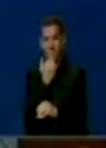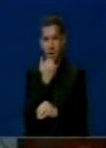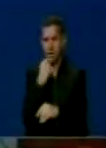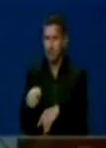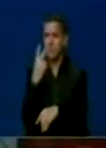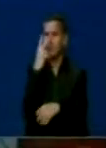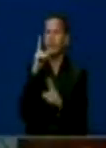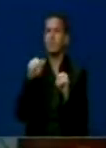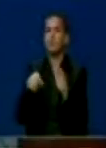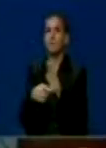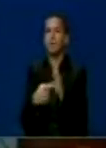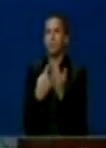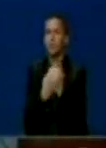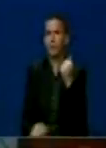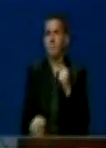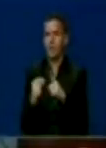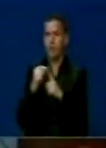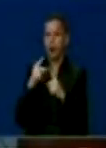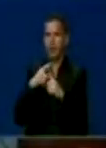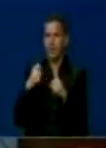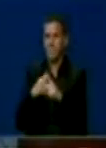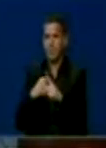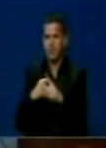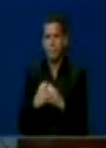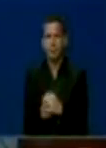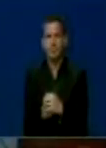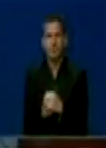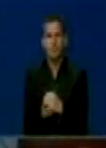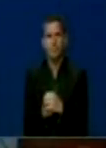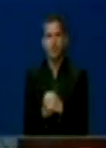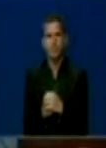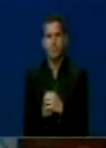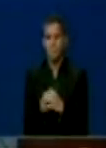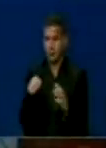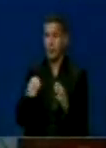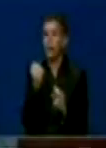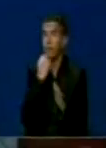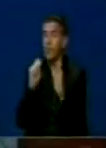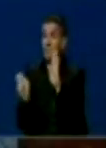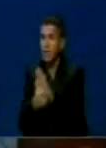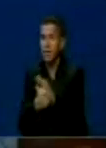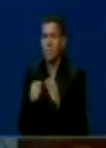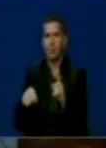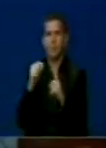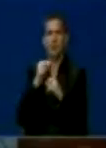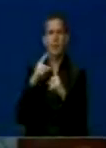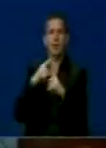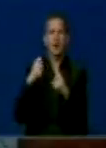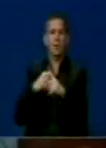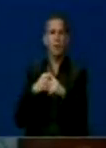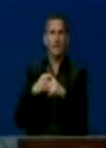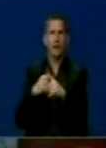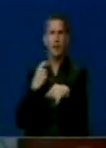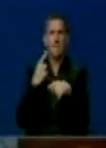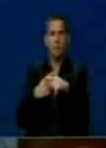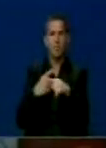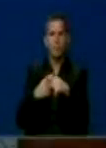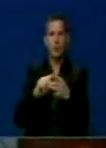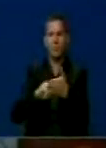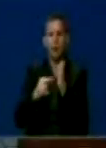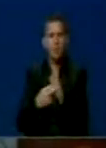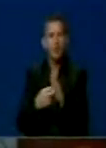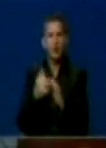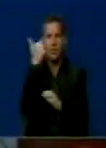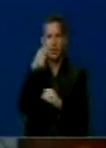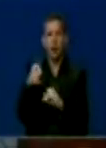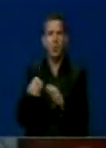PTK-n. Pra nuk është që mos privatizimi për e dëmteka, po në fakt privatizimi edhe politika privatizuese e qeverisë është duke e dëmtuar PTK-n